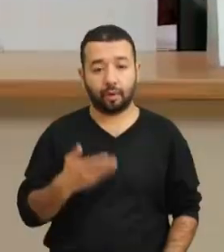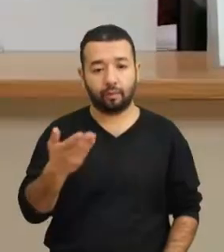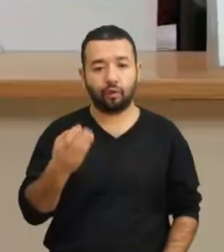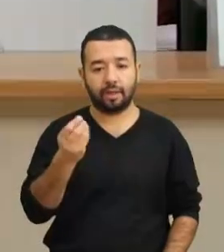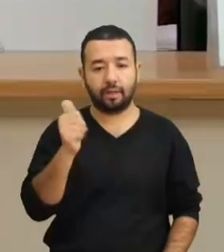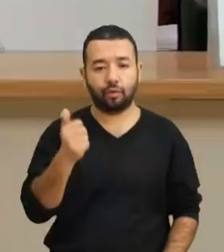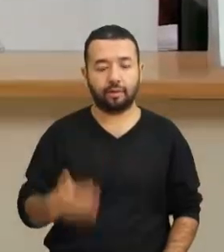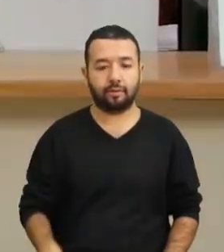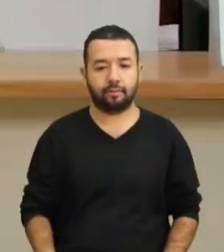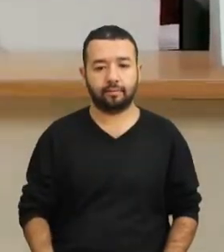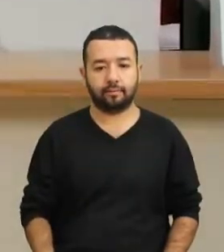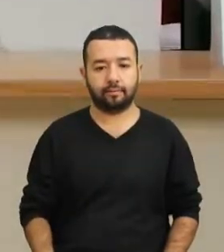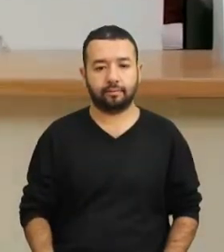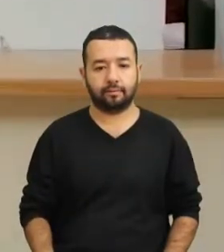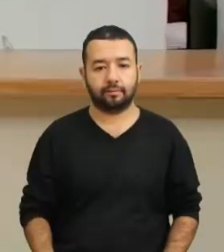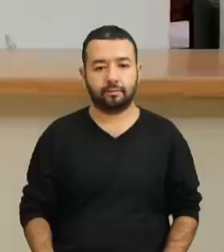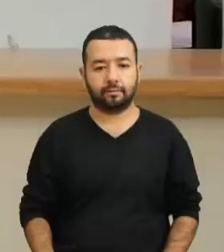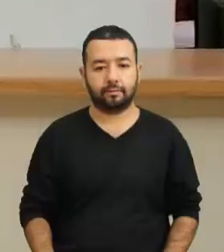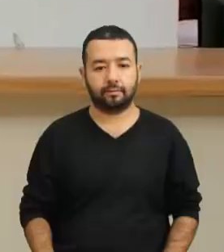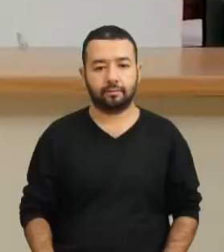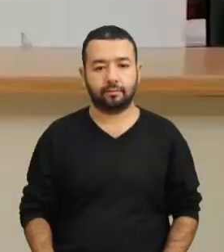Buyurun, iyi günler.